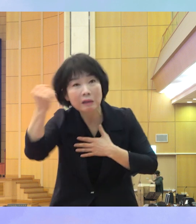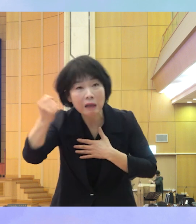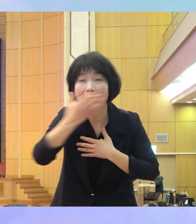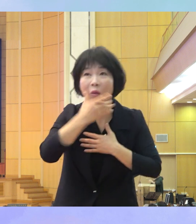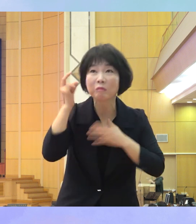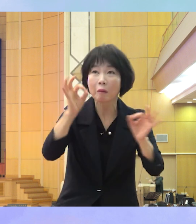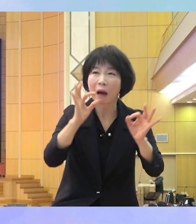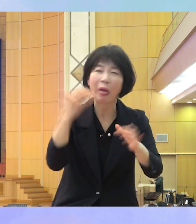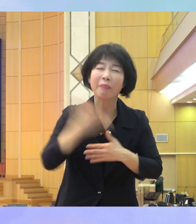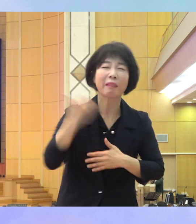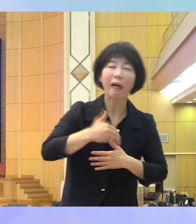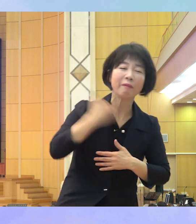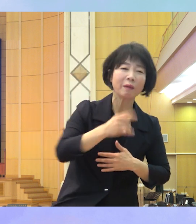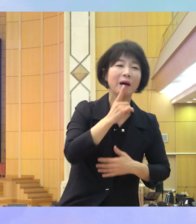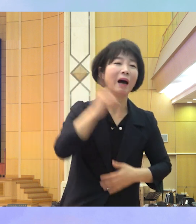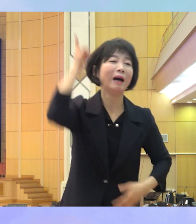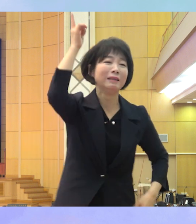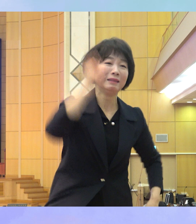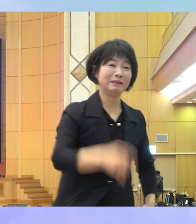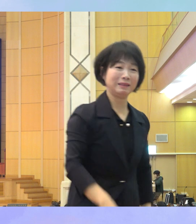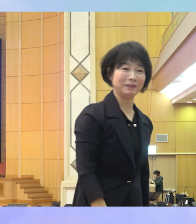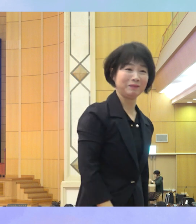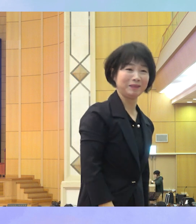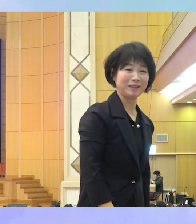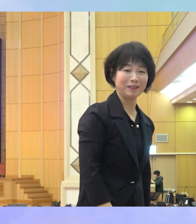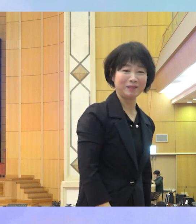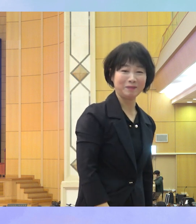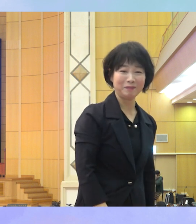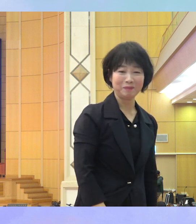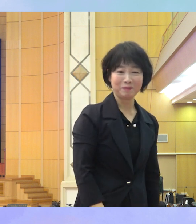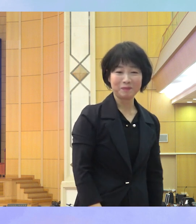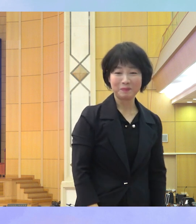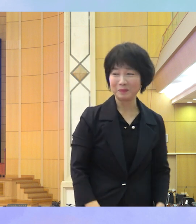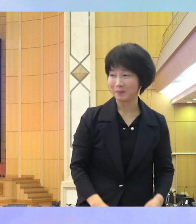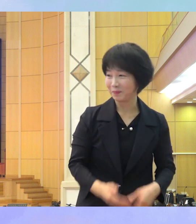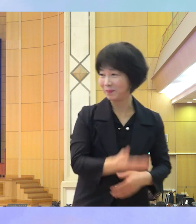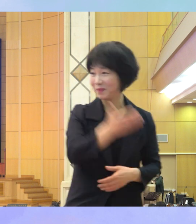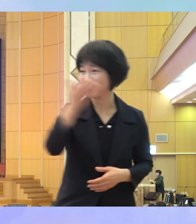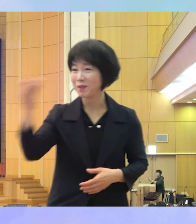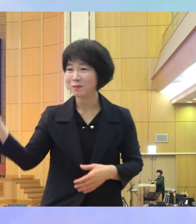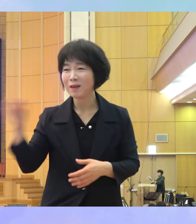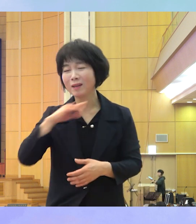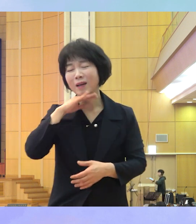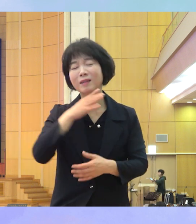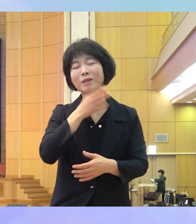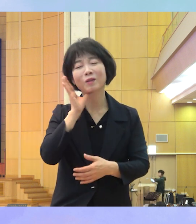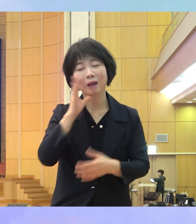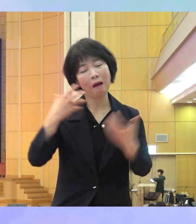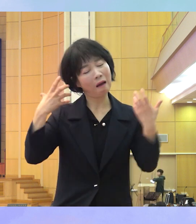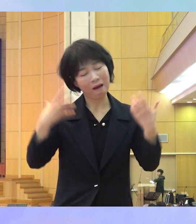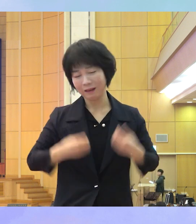어떻게 하겠습니까? 야, 걷기도 힘들긴 뭐 걷기도 힘들어. 축구 잘하더만 그래요.